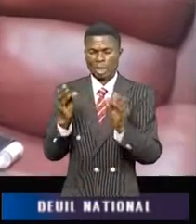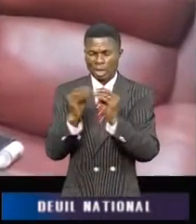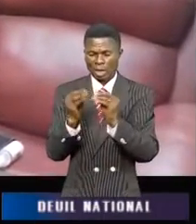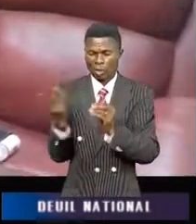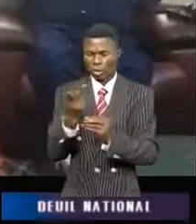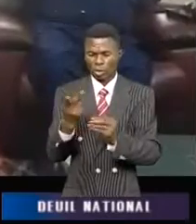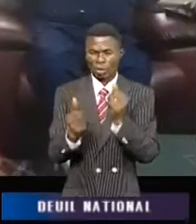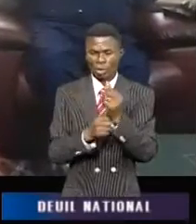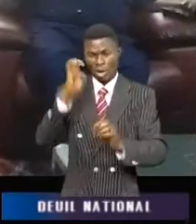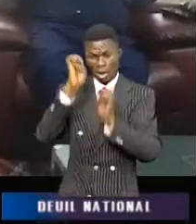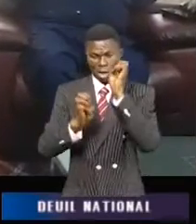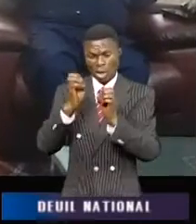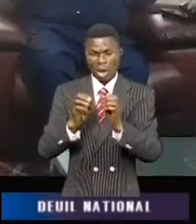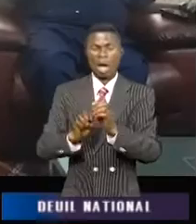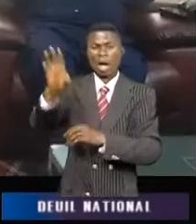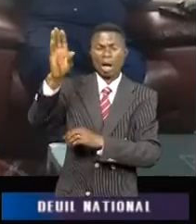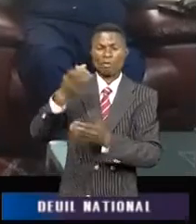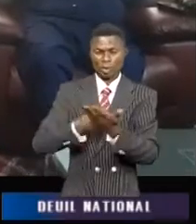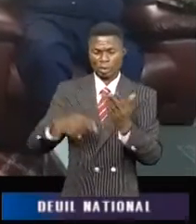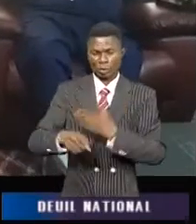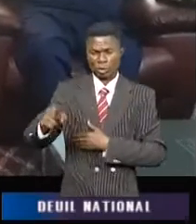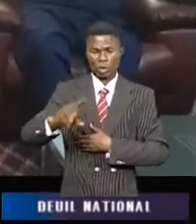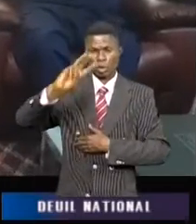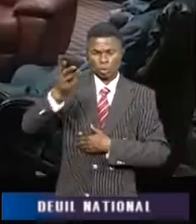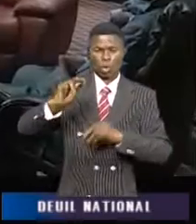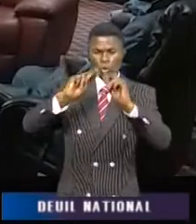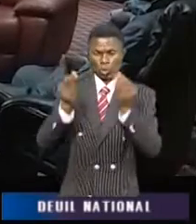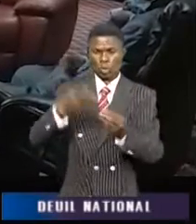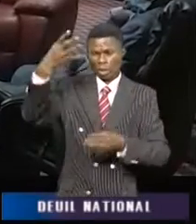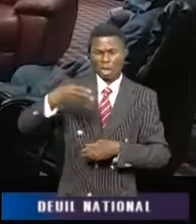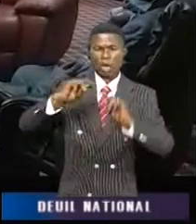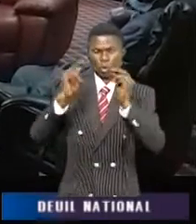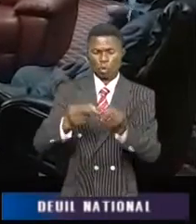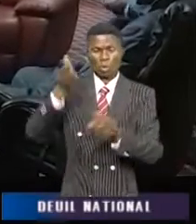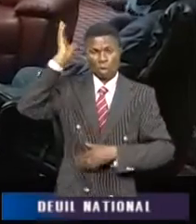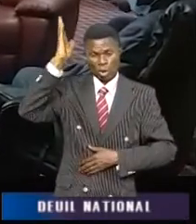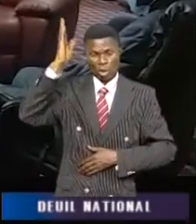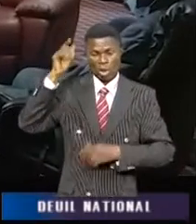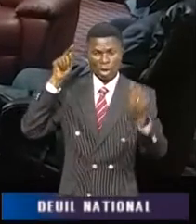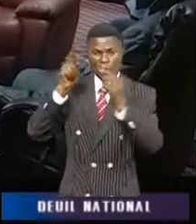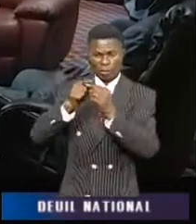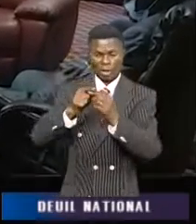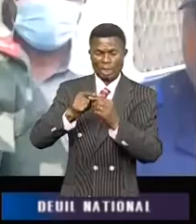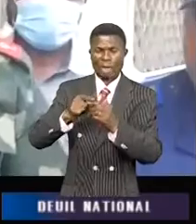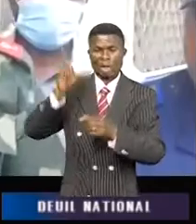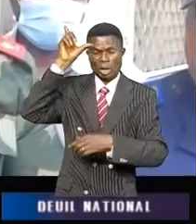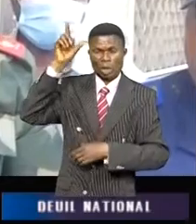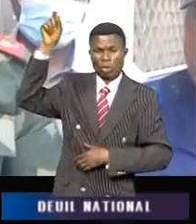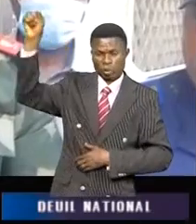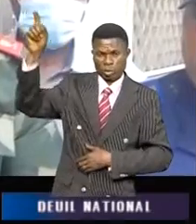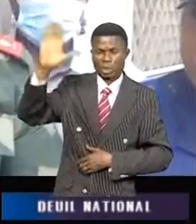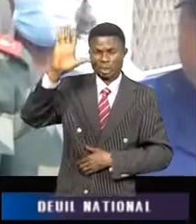l'opération avant l'envoi cette semaine d'une troisième et quatrième vague de Kulunas vers Kanyamakassese. Il y a